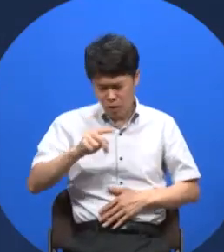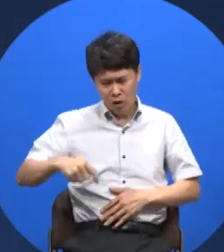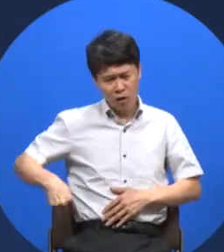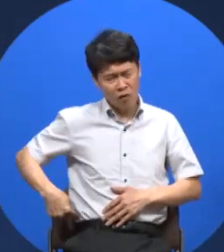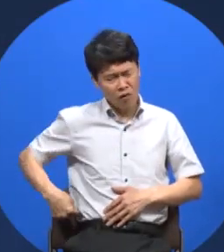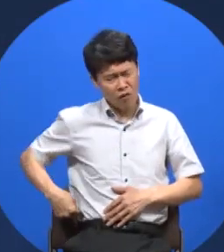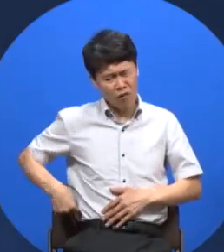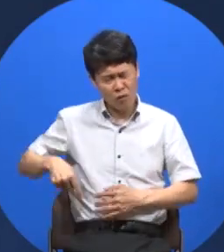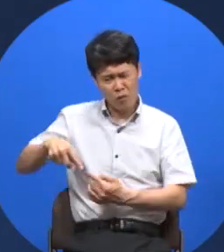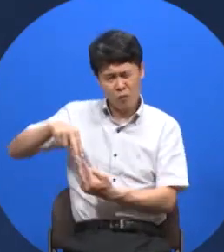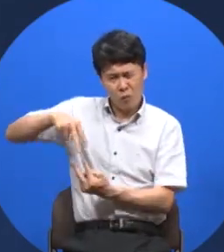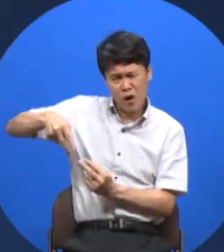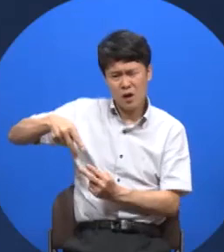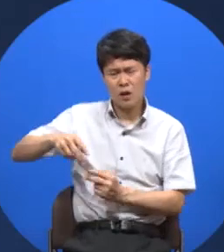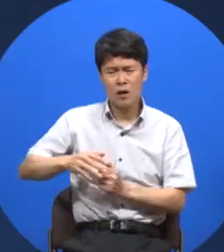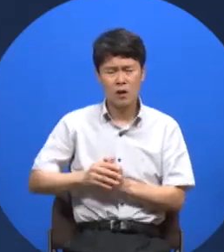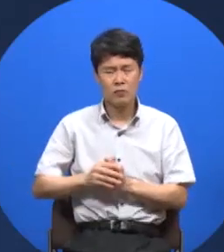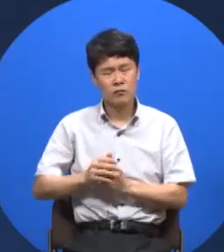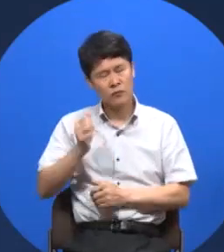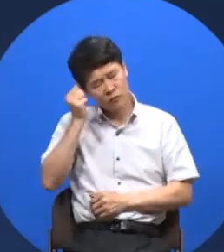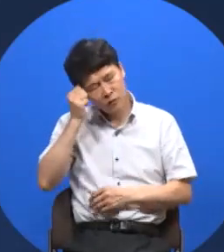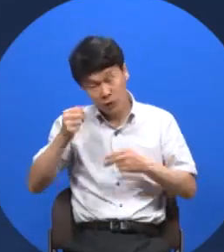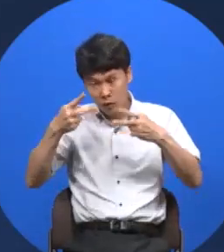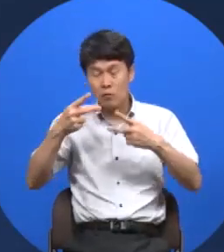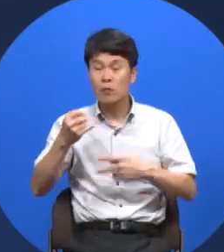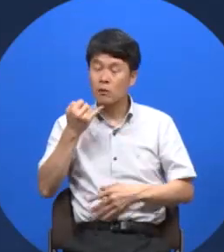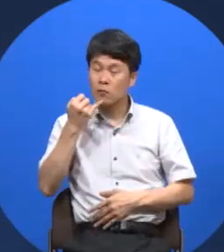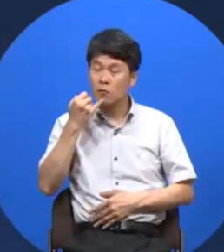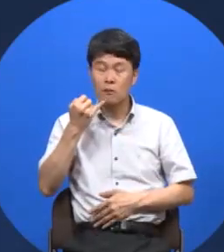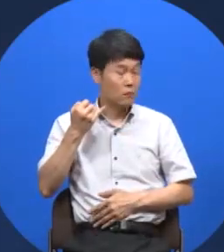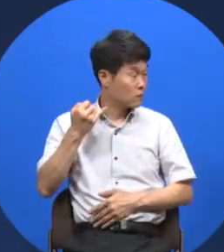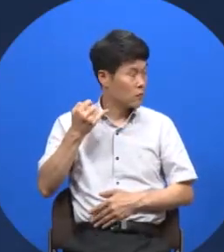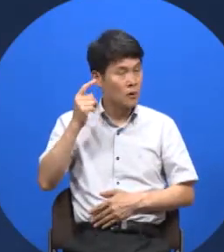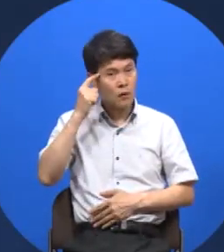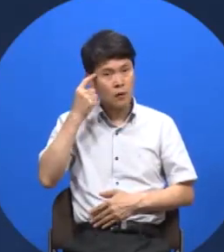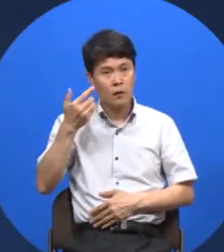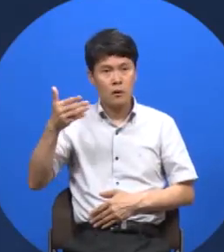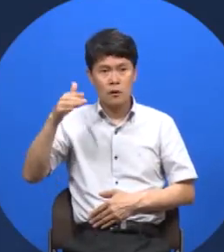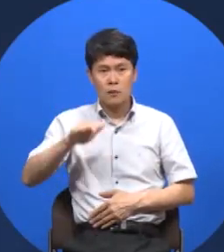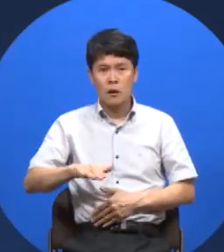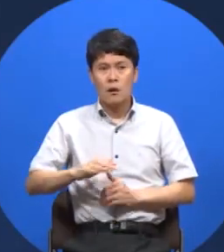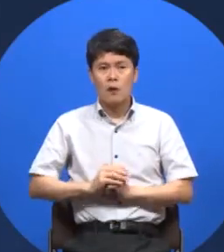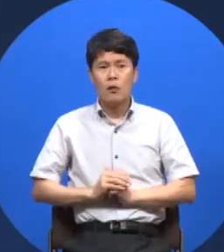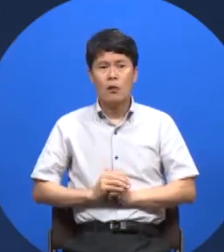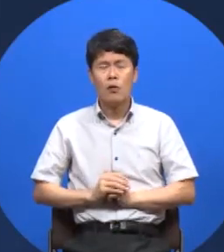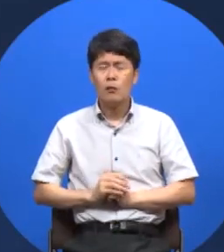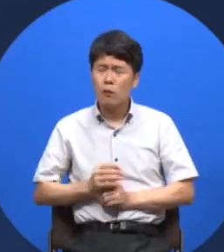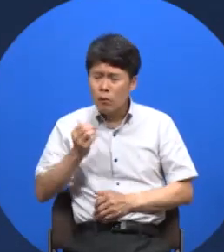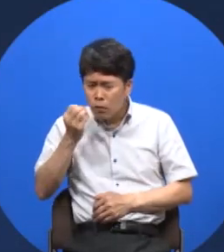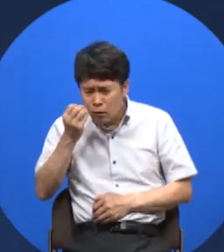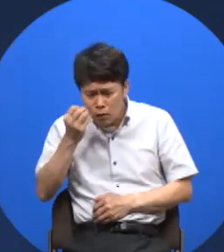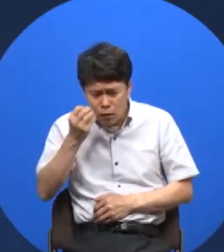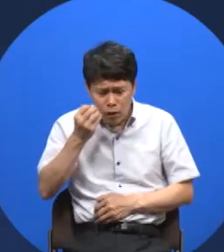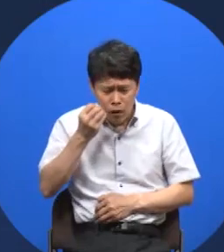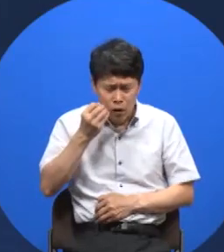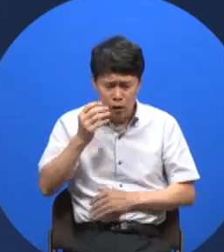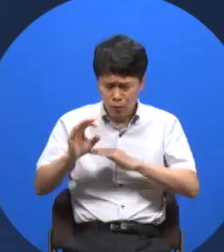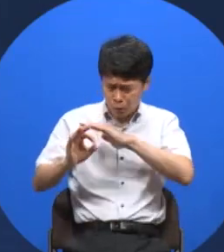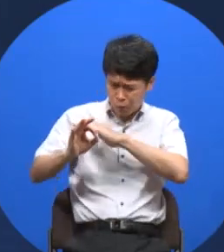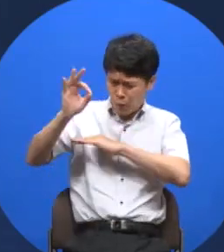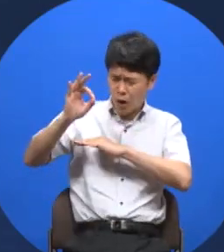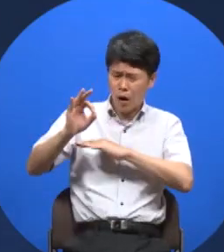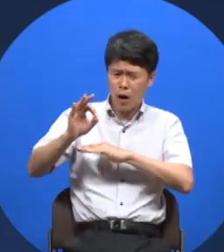삐끈했다. 자고 일어나면 낫겠거니 대소롭지 않게 여기었는데 웬걸